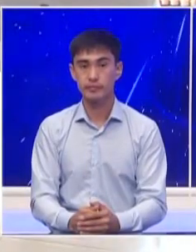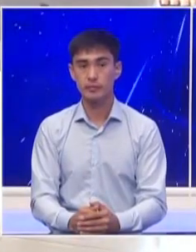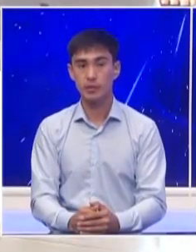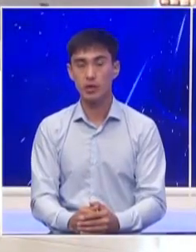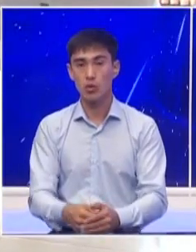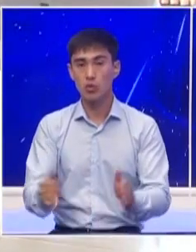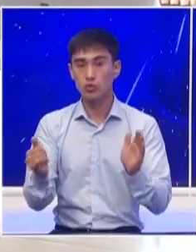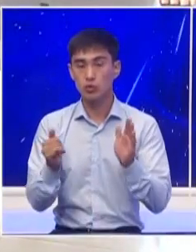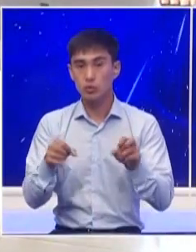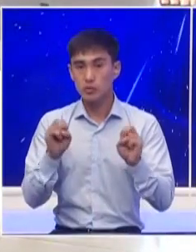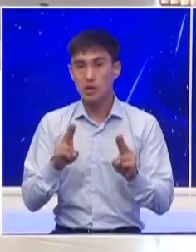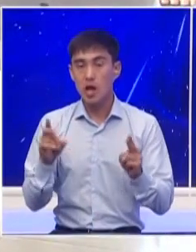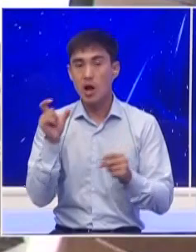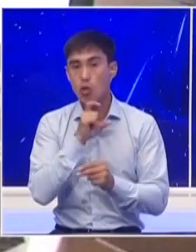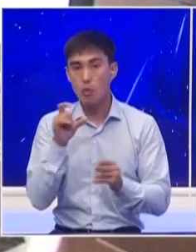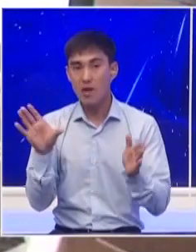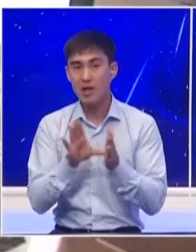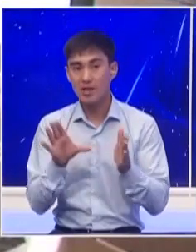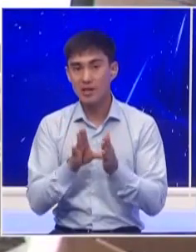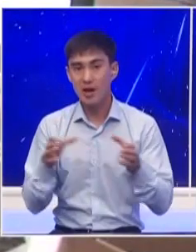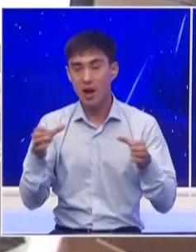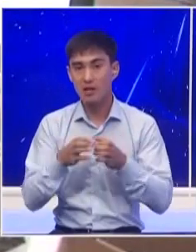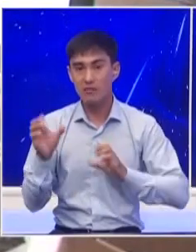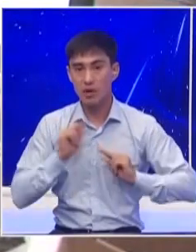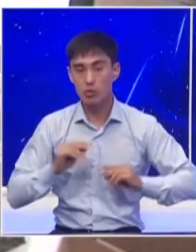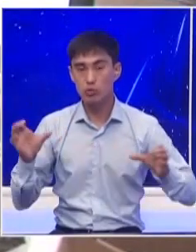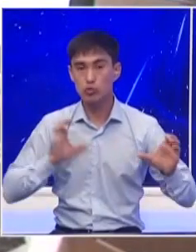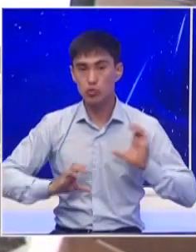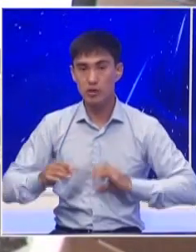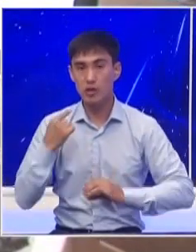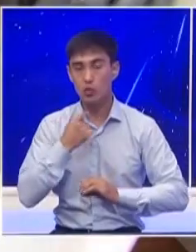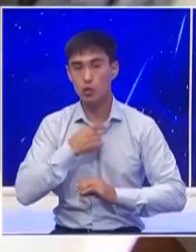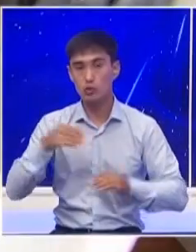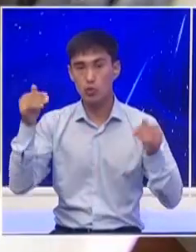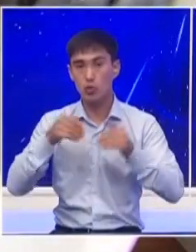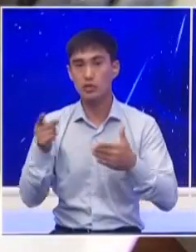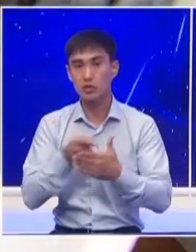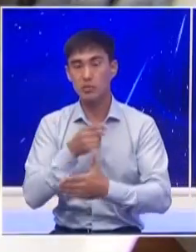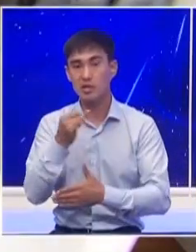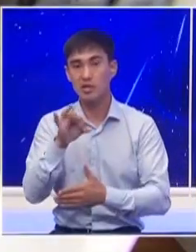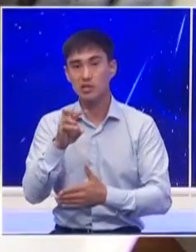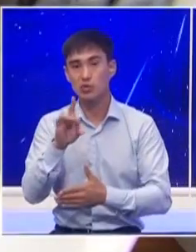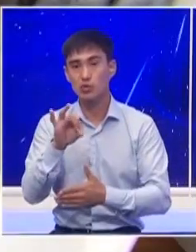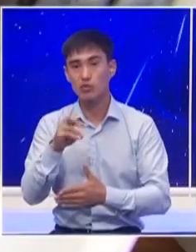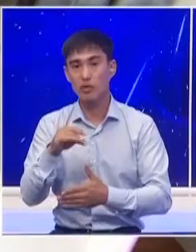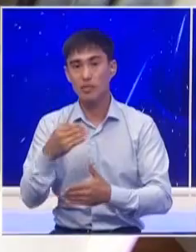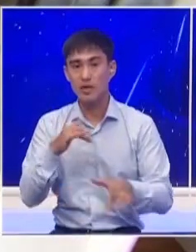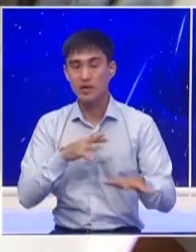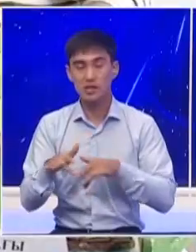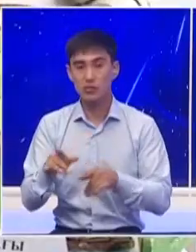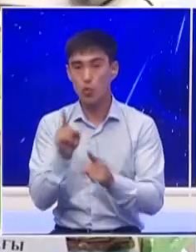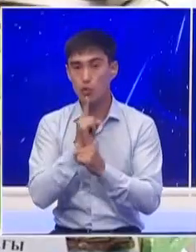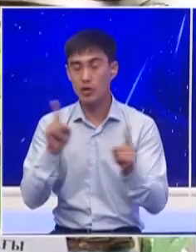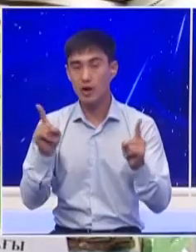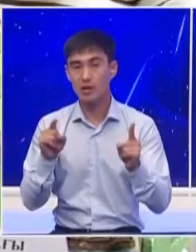Устройство для экономии электроэнергии – коллективная работа студентов Талдыкурганского колледжа имени Ильяса Жансугурова. Принцип действия